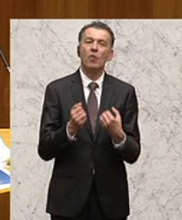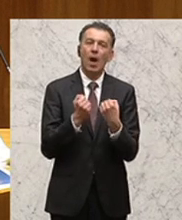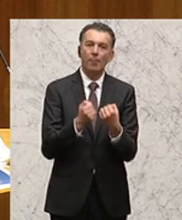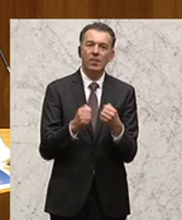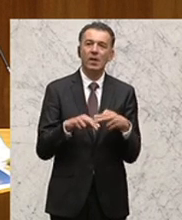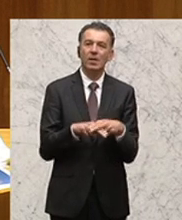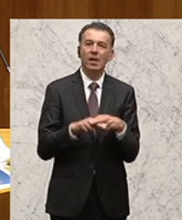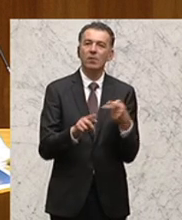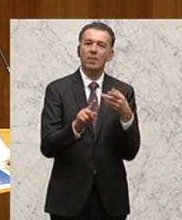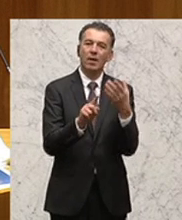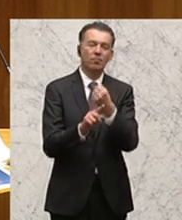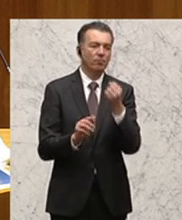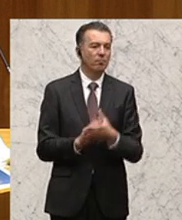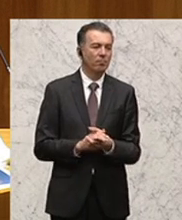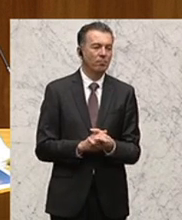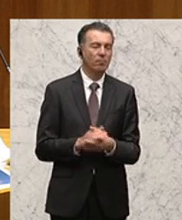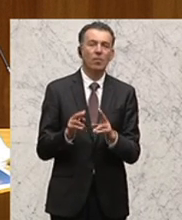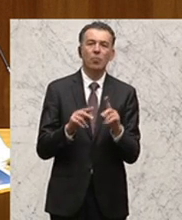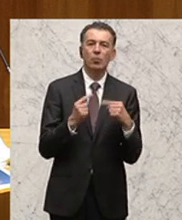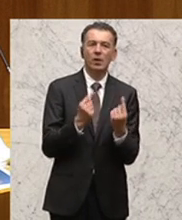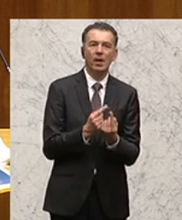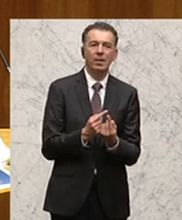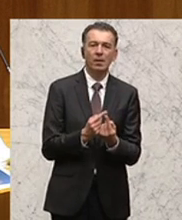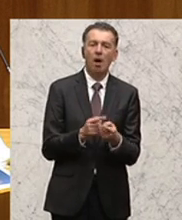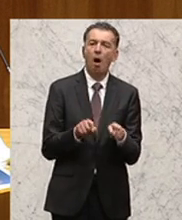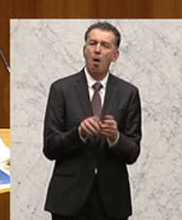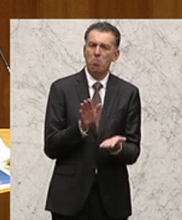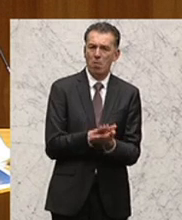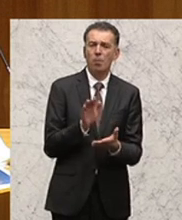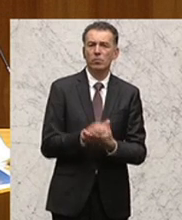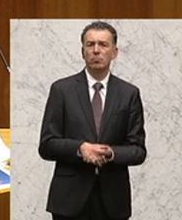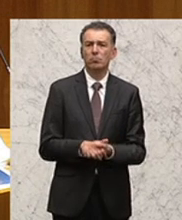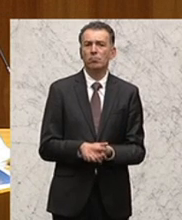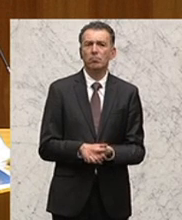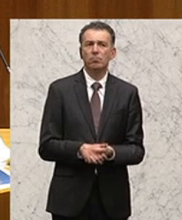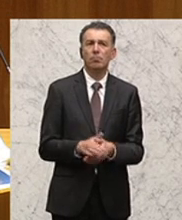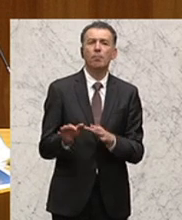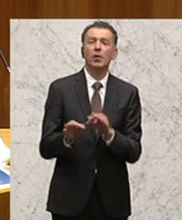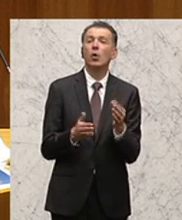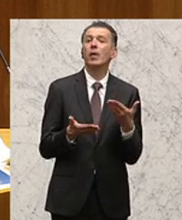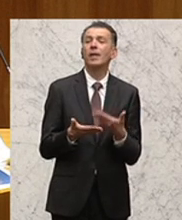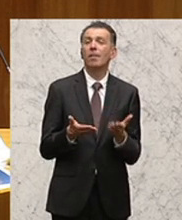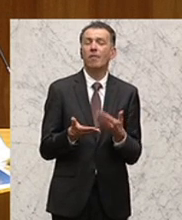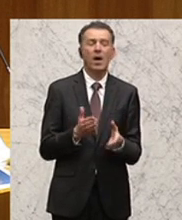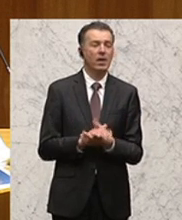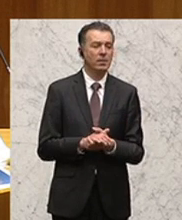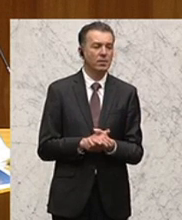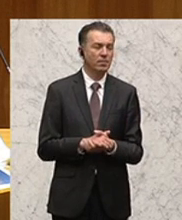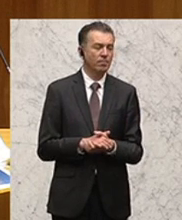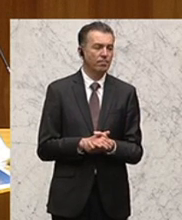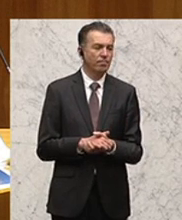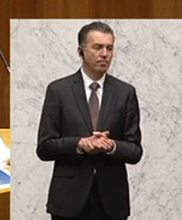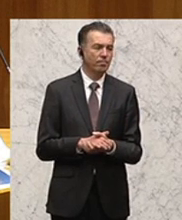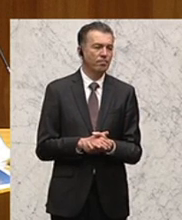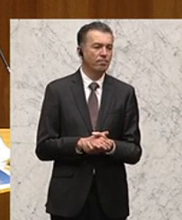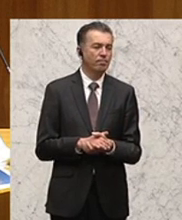Absicherung der nationalen Zielerreichung durch Bund und Länder jedenfalls aufrechterhalten werden. Dies bedeutet auch, dass bei Zurücknahme